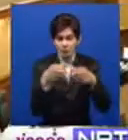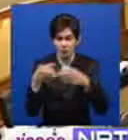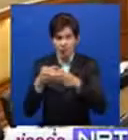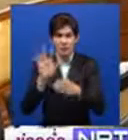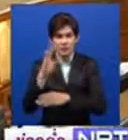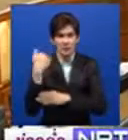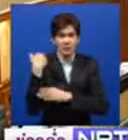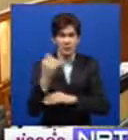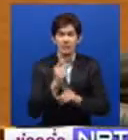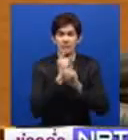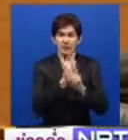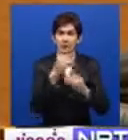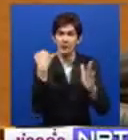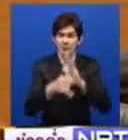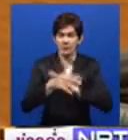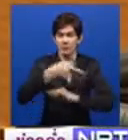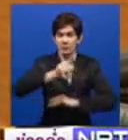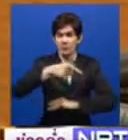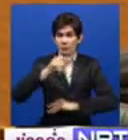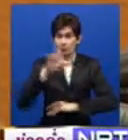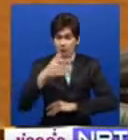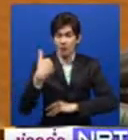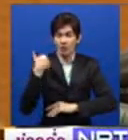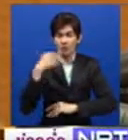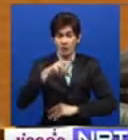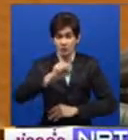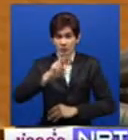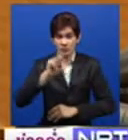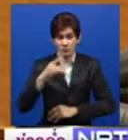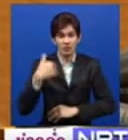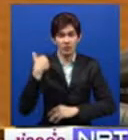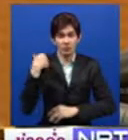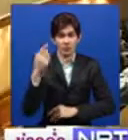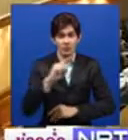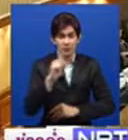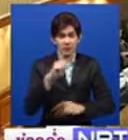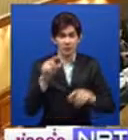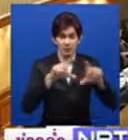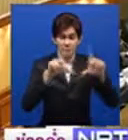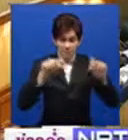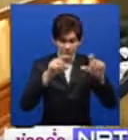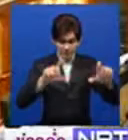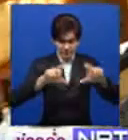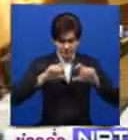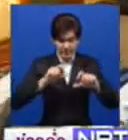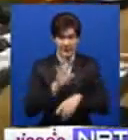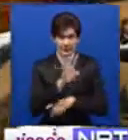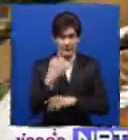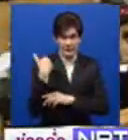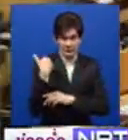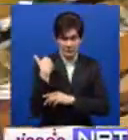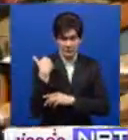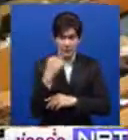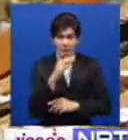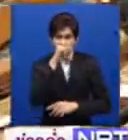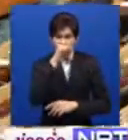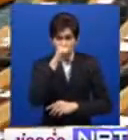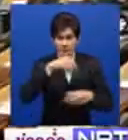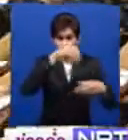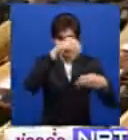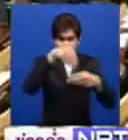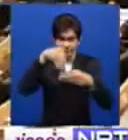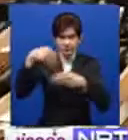ตามข้อกล่าวหาของปปชสมาชิกสนชจะได้รับบัตรลงคะแนน 4ไปและลงมติลับในคูหาลุง